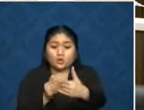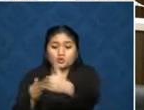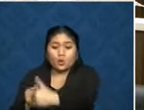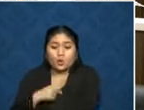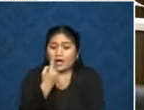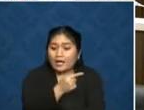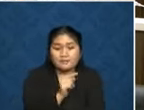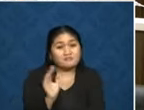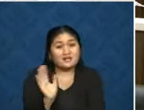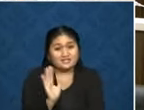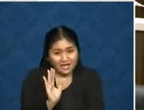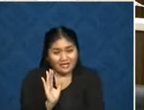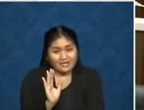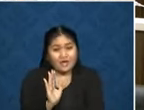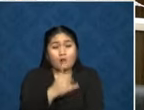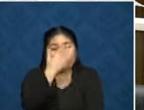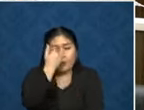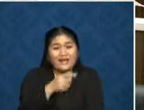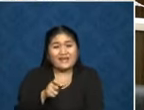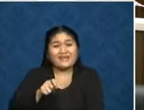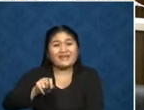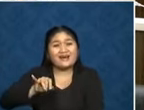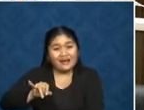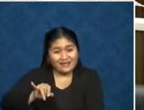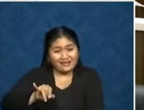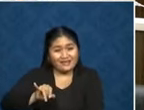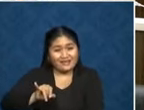เพราะผลสุดท้ายใน AI มันก็จะทำให้